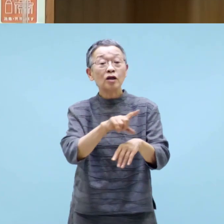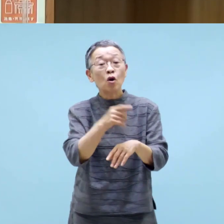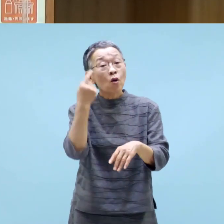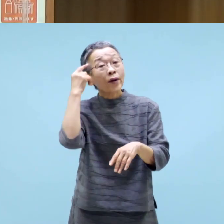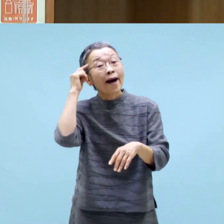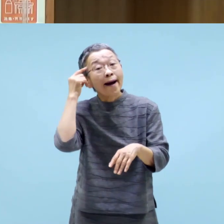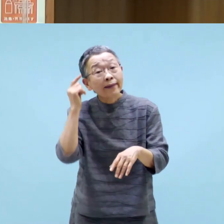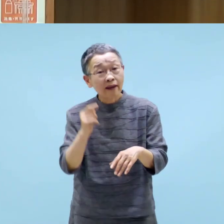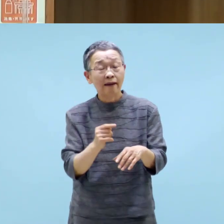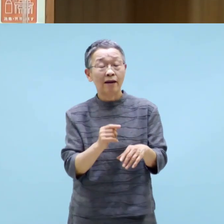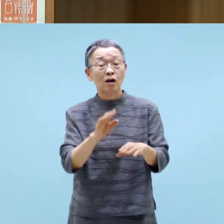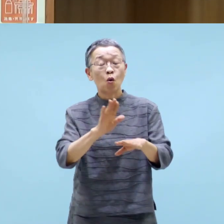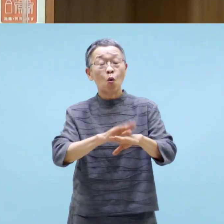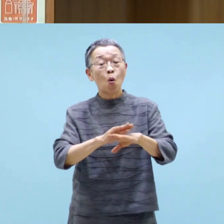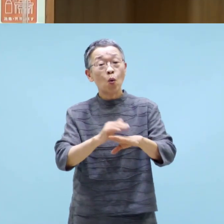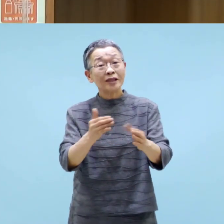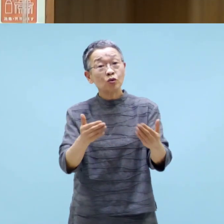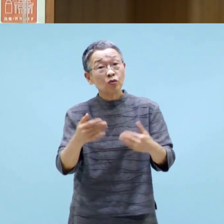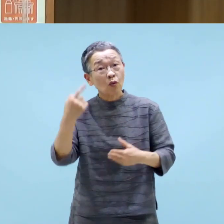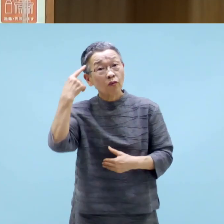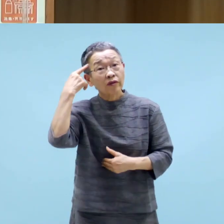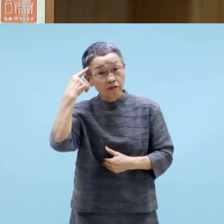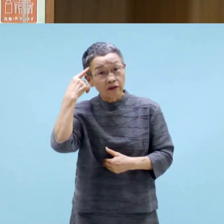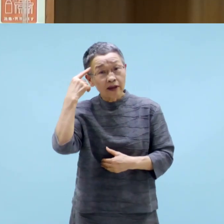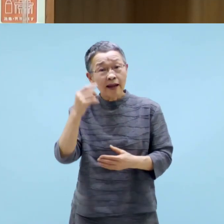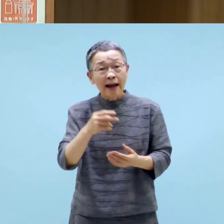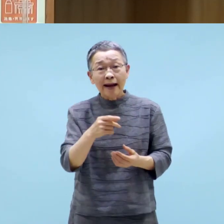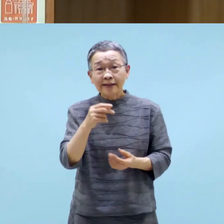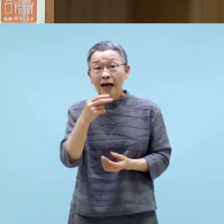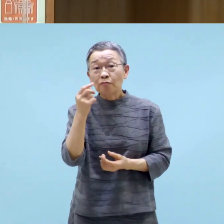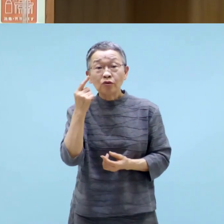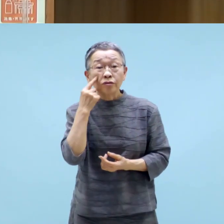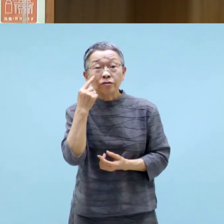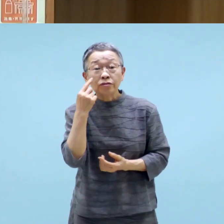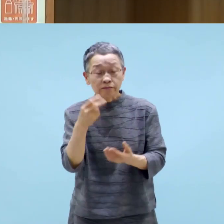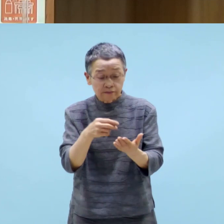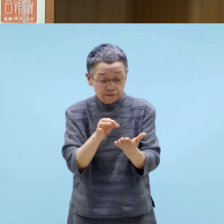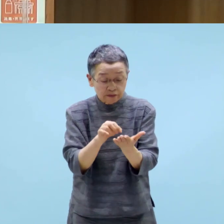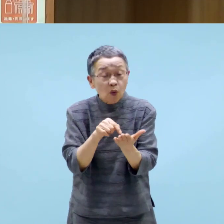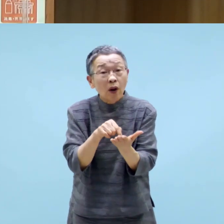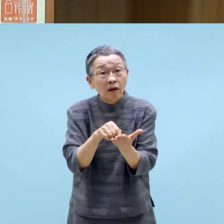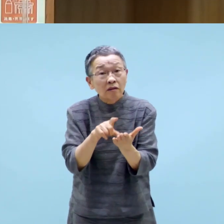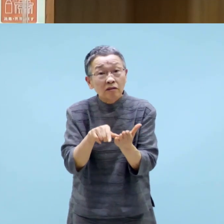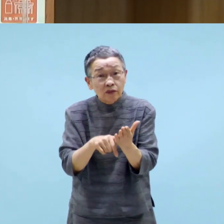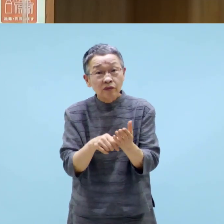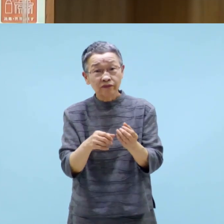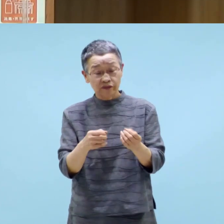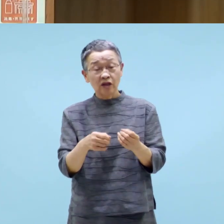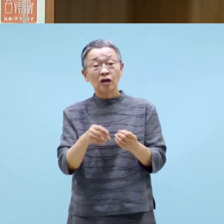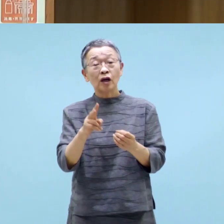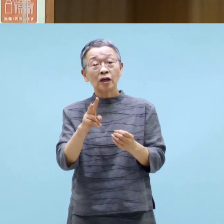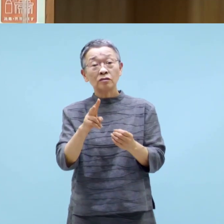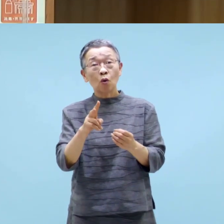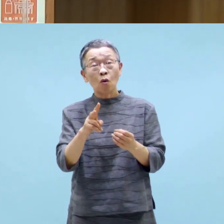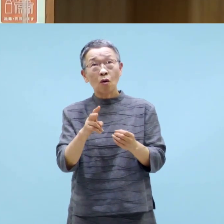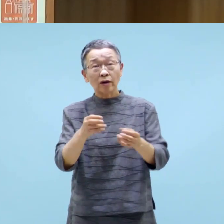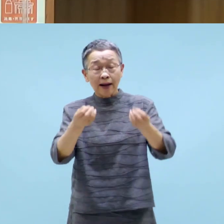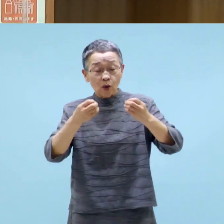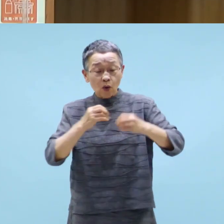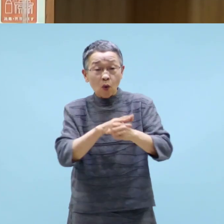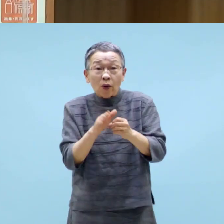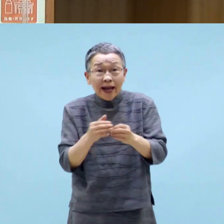ただサンプル数がやっぱり全国で見た方が絶対より信用性の高いものが出ると思いますから、でき